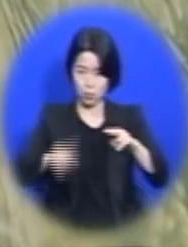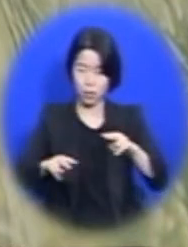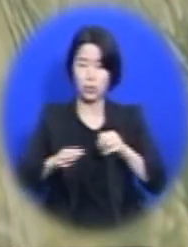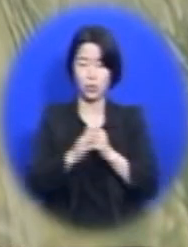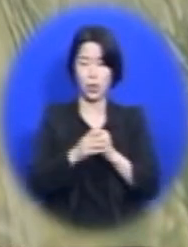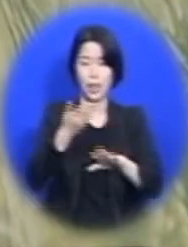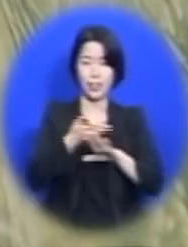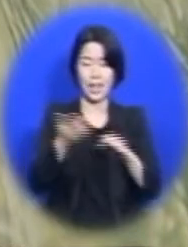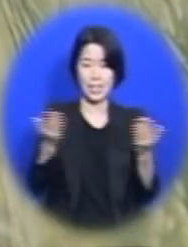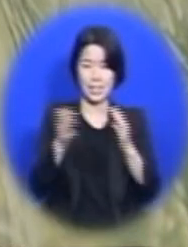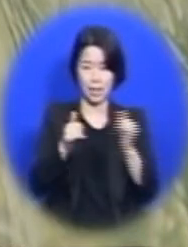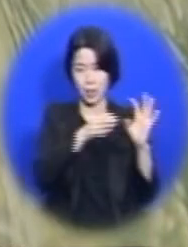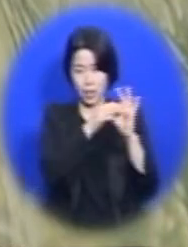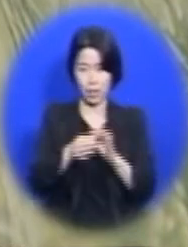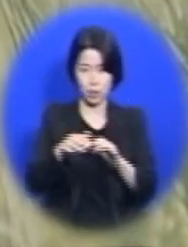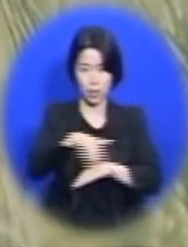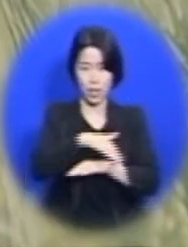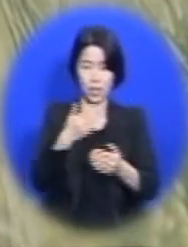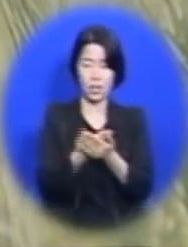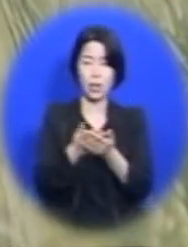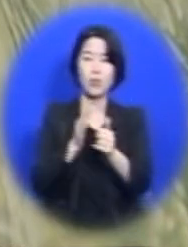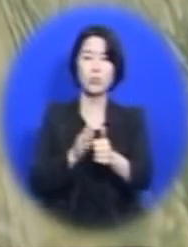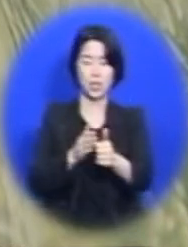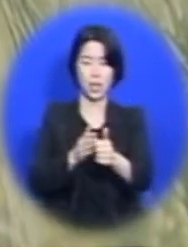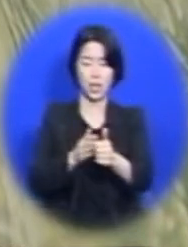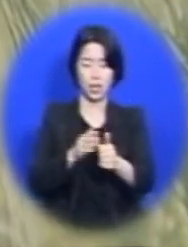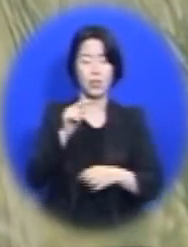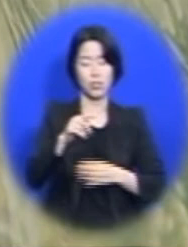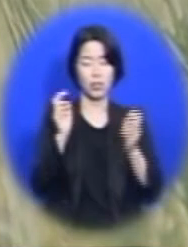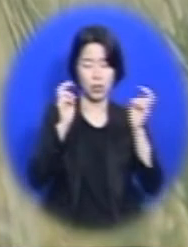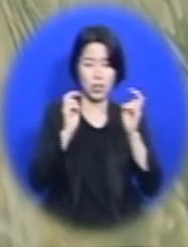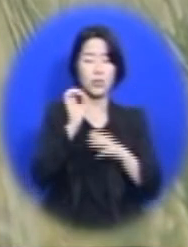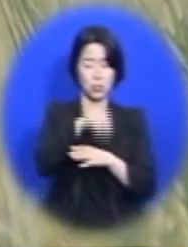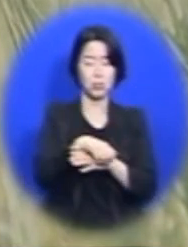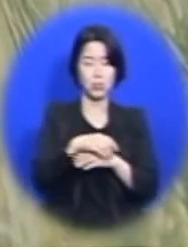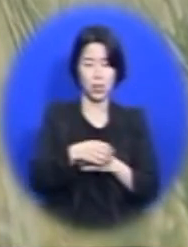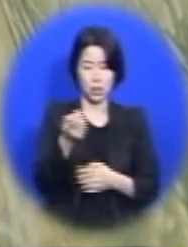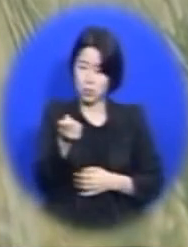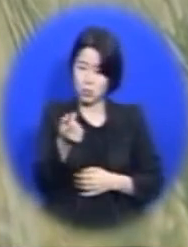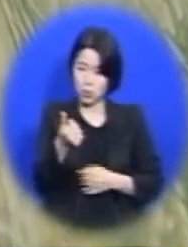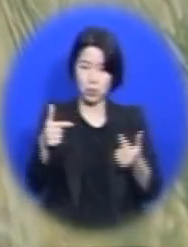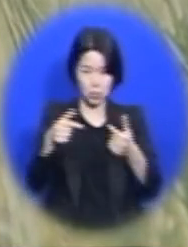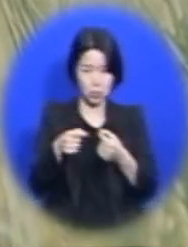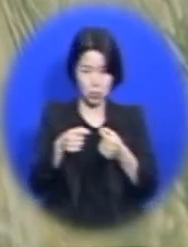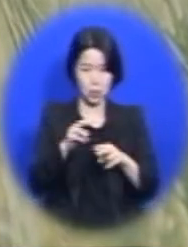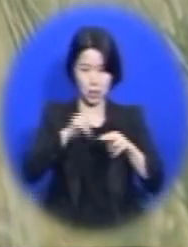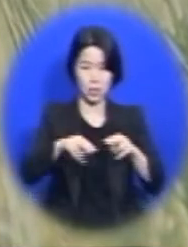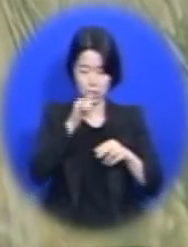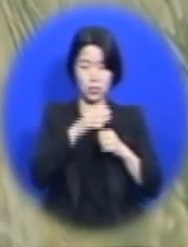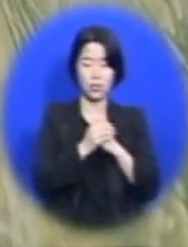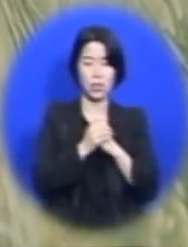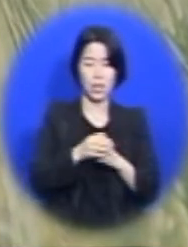다닐 수 있게 달라고 요청했습니다. 회사에서도 받아들여 최소 인원만 구조조정이 되었습니다.